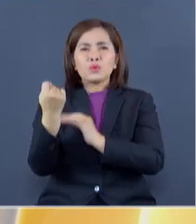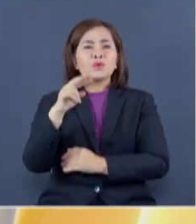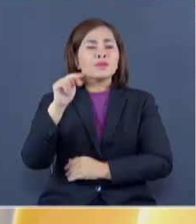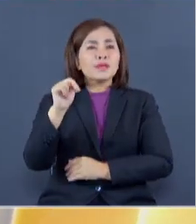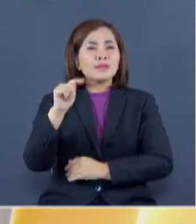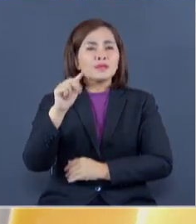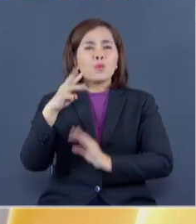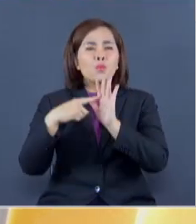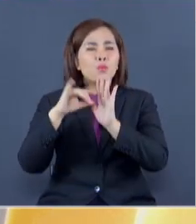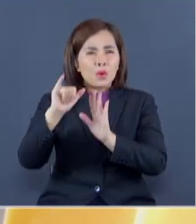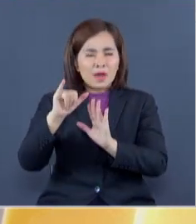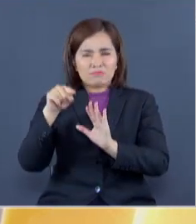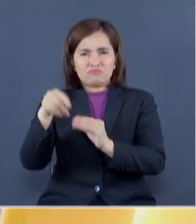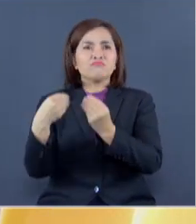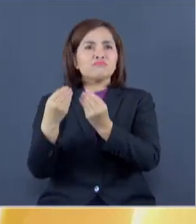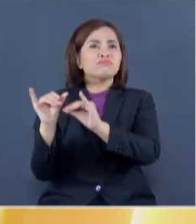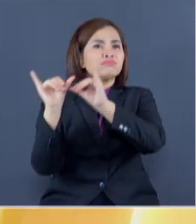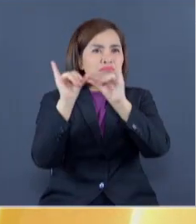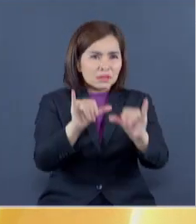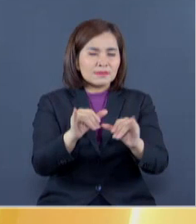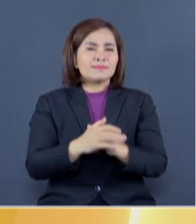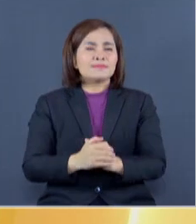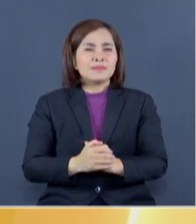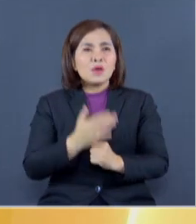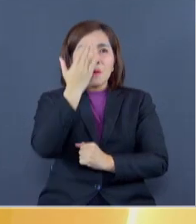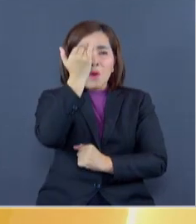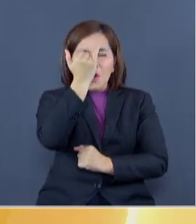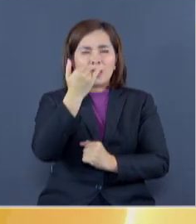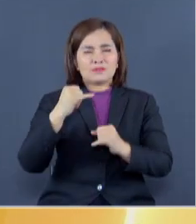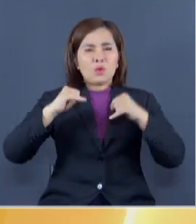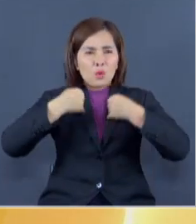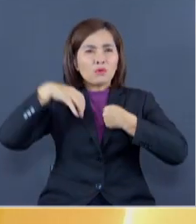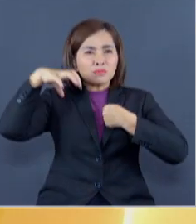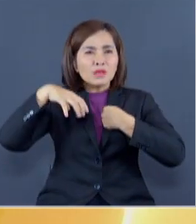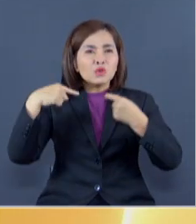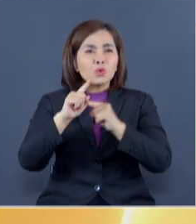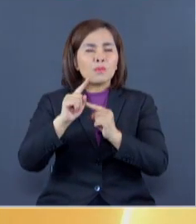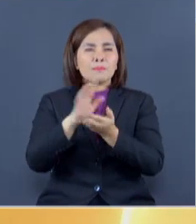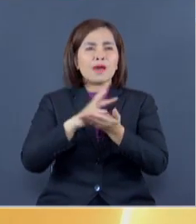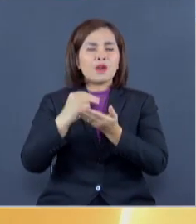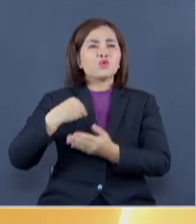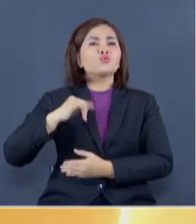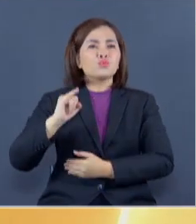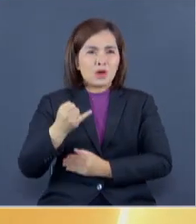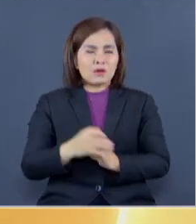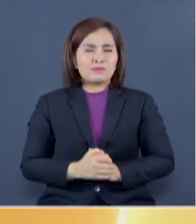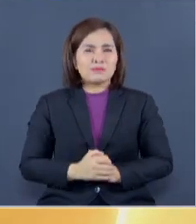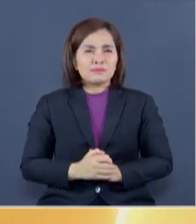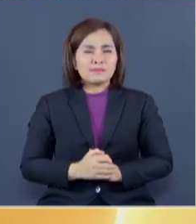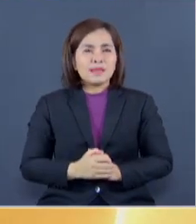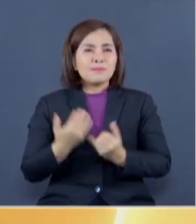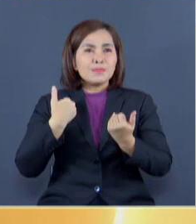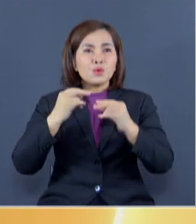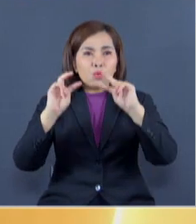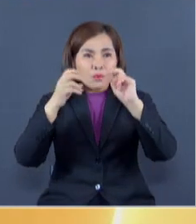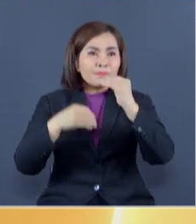พราะพื้นที่จุดที่อุเทนถวายอยู่ย่านปทุมวันเนี่ยมันคือจุฬาลงกรณ์มหาวิทยาลัยเป็นเจ้าของเล่าเท่านี้นะฮะไม่ลงรายละเอียดมากกว่านี้มันก็มีประเด็นตามม